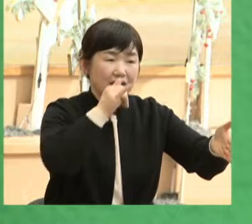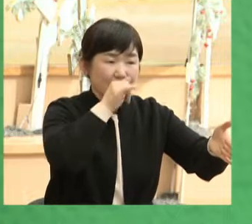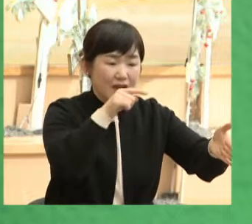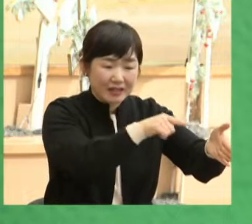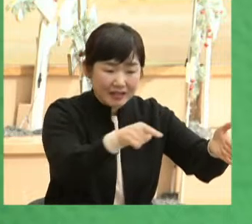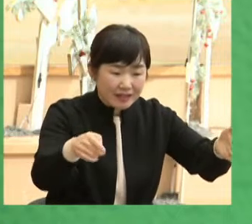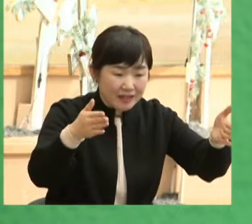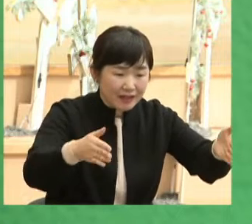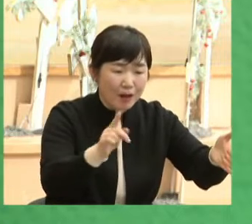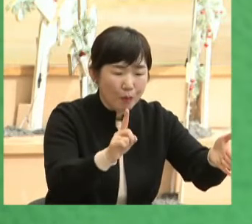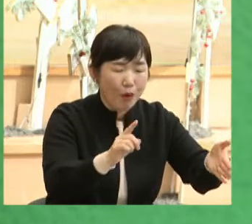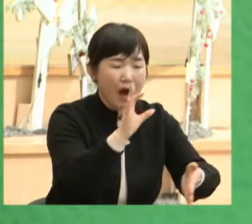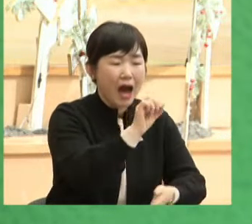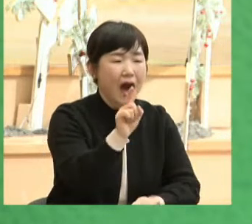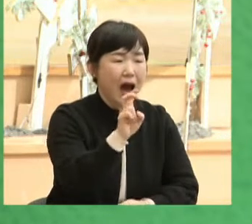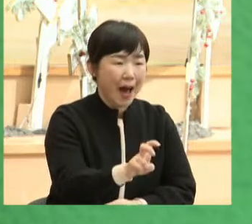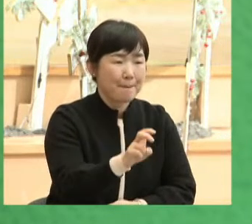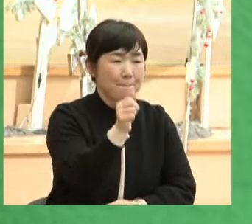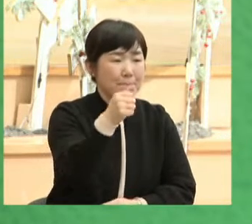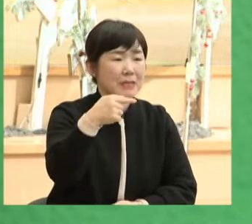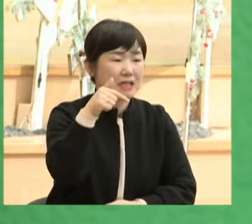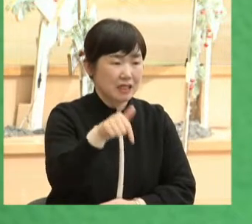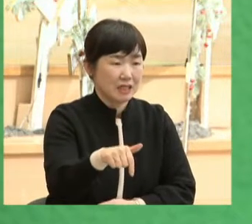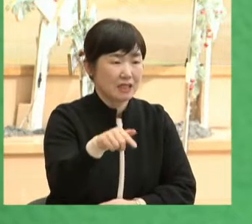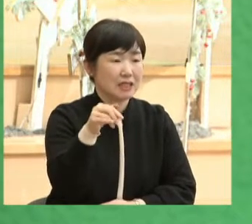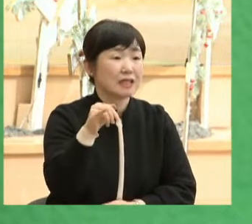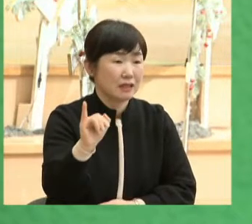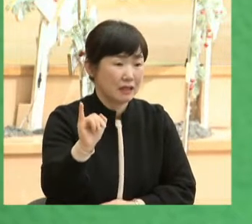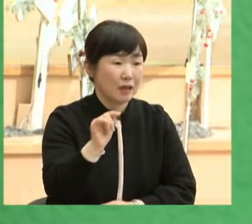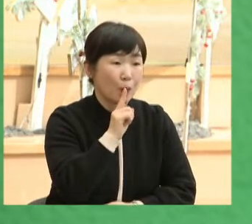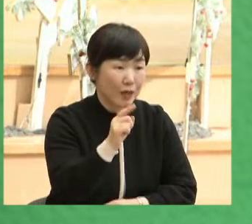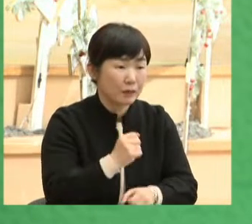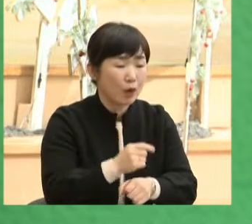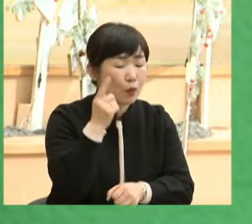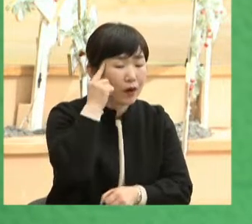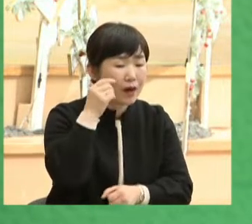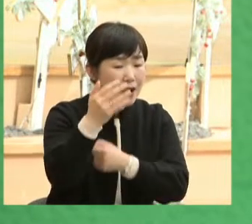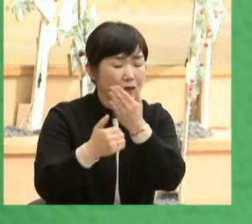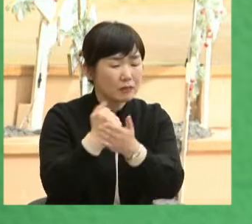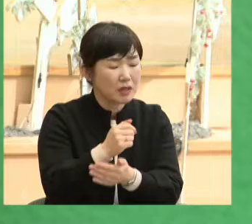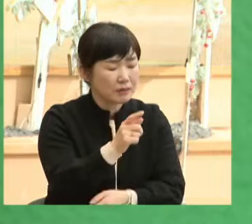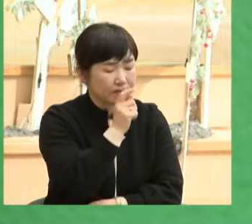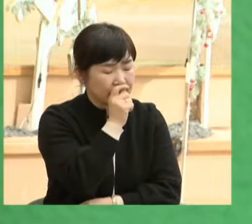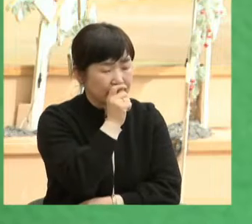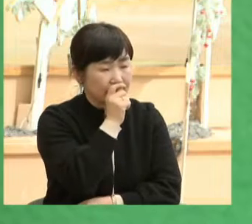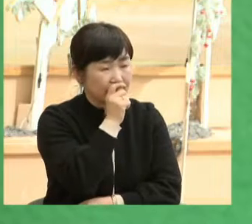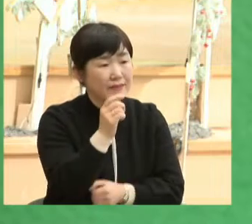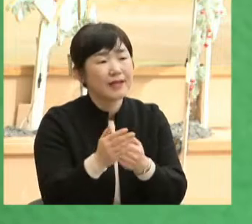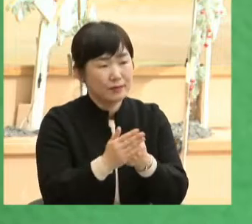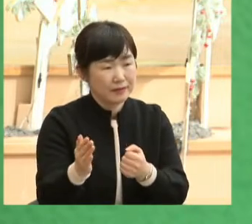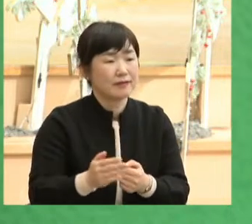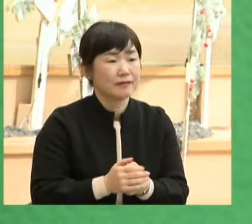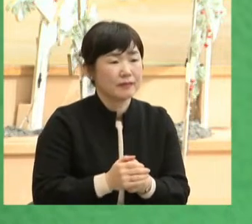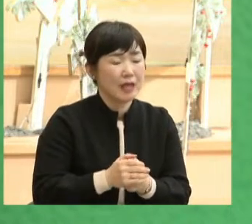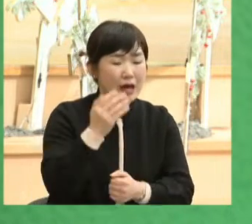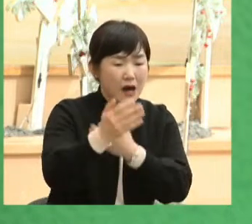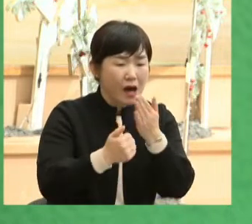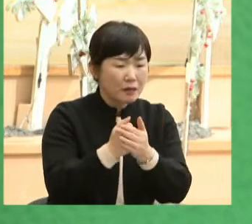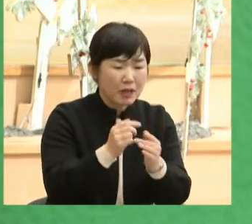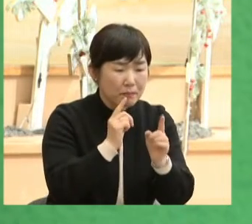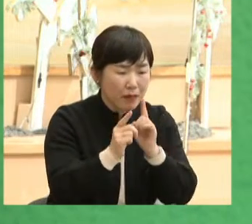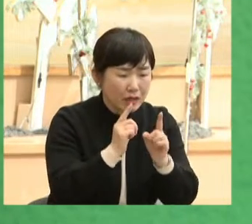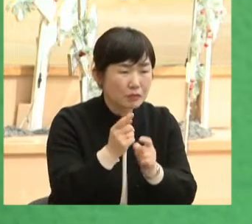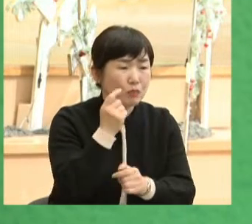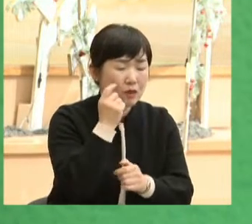불러요 그걸 왜 아무 끼냐 하나님이 말씀하지 않으셔서 하나님이 계신